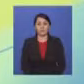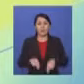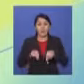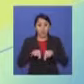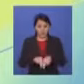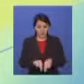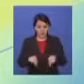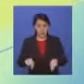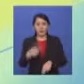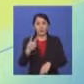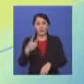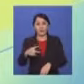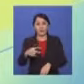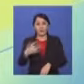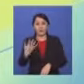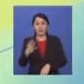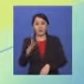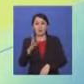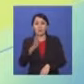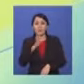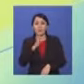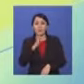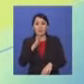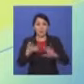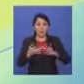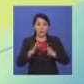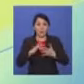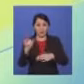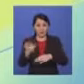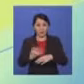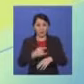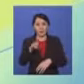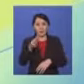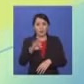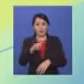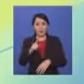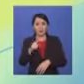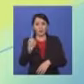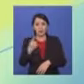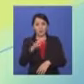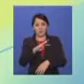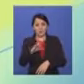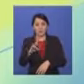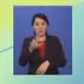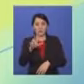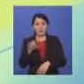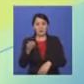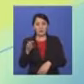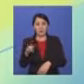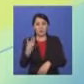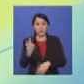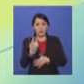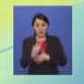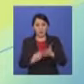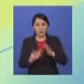Петропавлда 25 жастағы бойжеткен интернет алаяқтарға жем болып, депозит шотында жатқан 1 миллион 300 мың теңгесінен айырылды. Ол